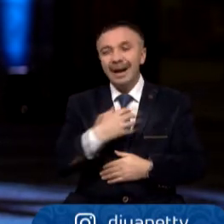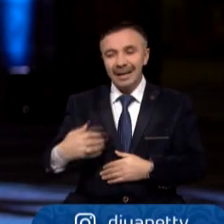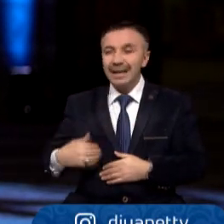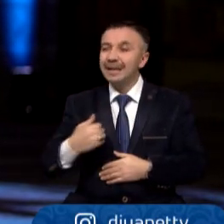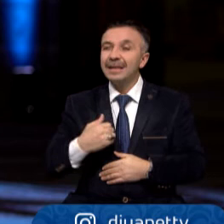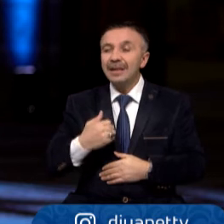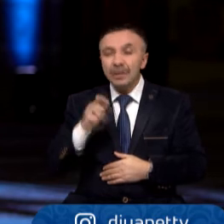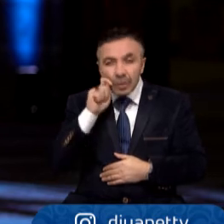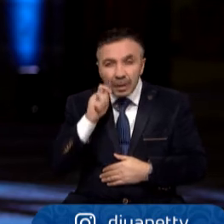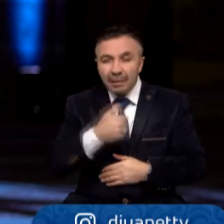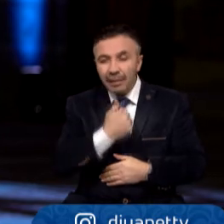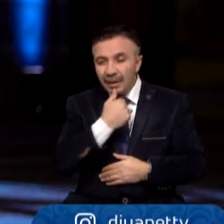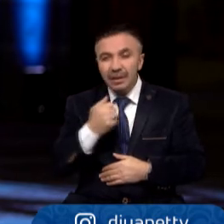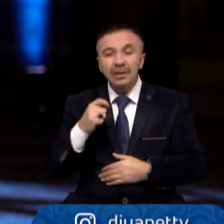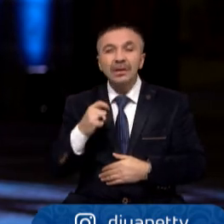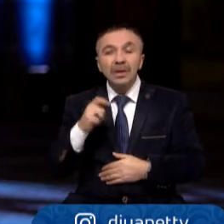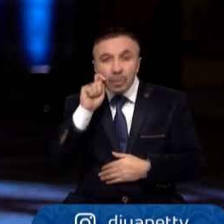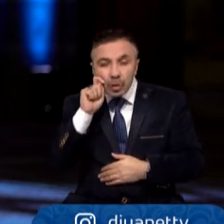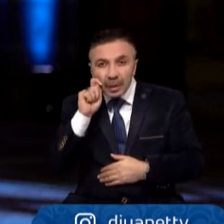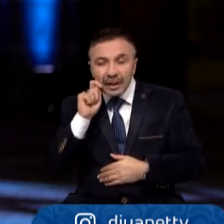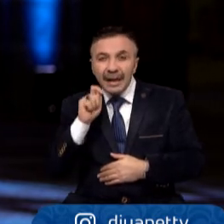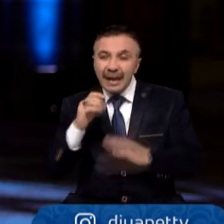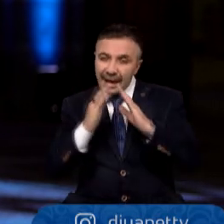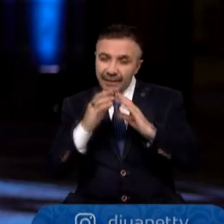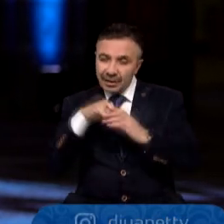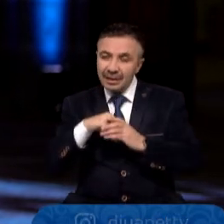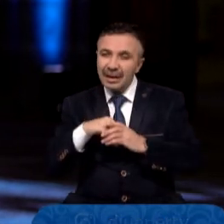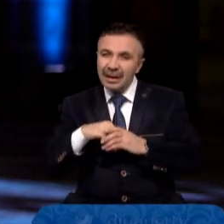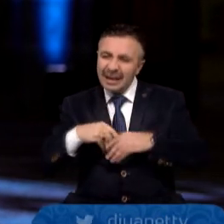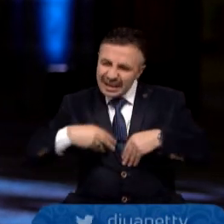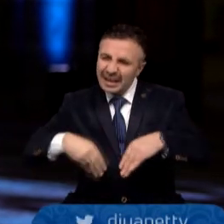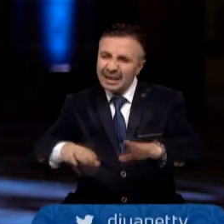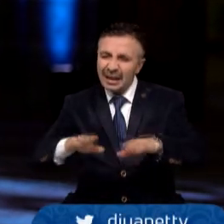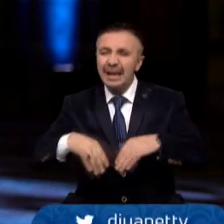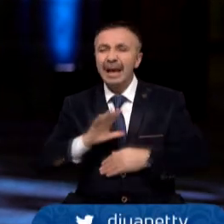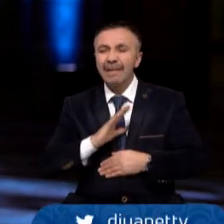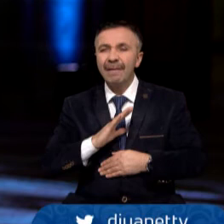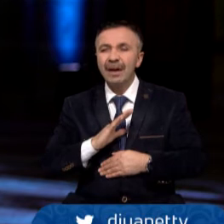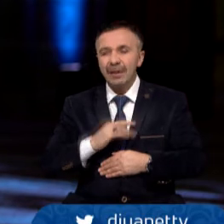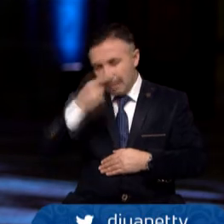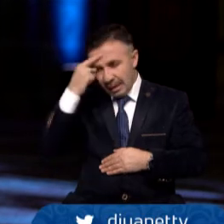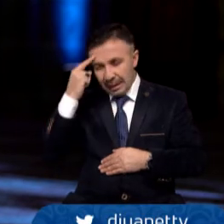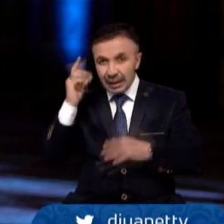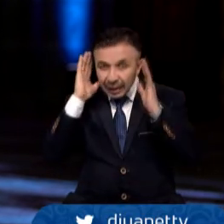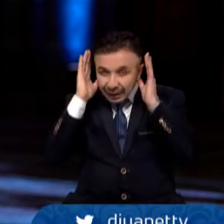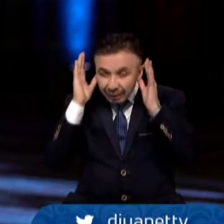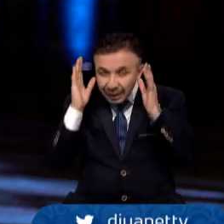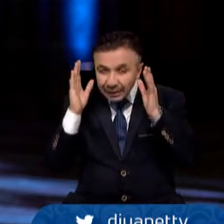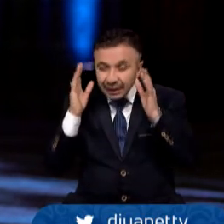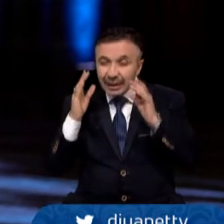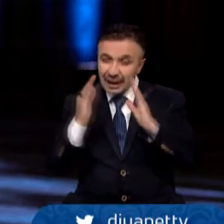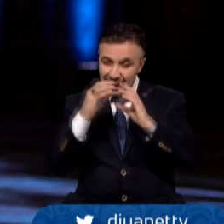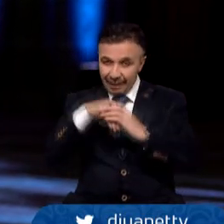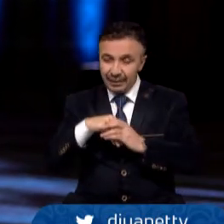anneniz Müslüman Babanız Müslüman evinizde seccade var Kuranı Kerim okunuyor belki namazları evde